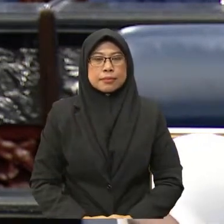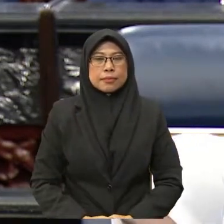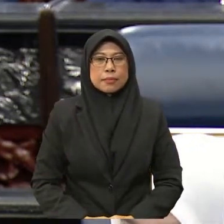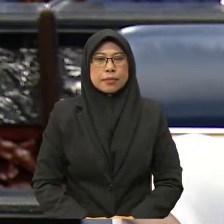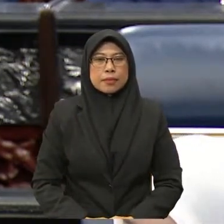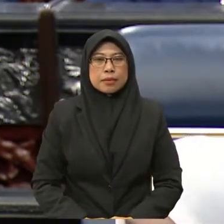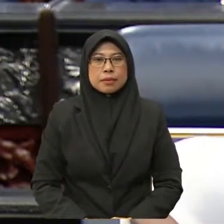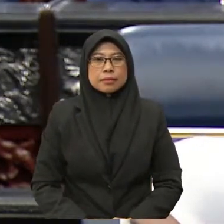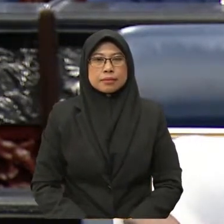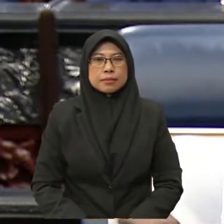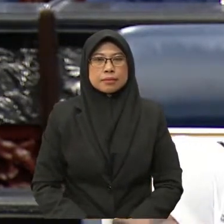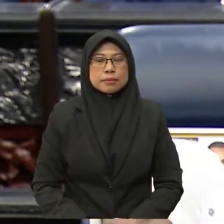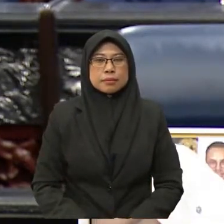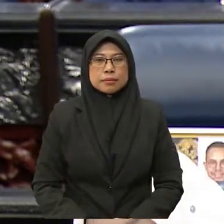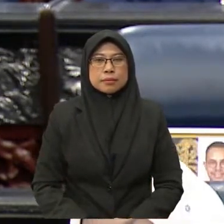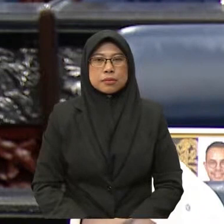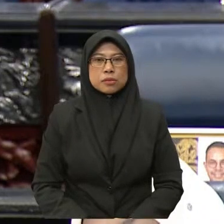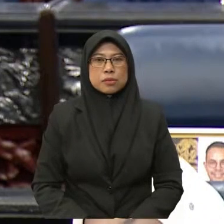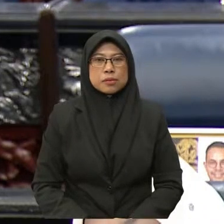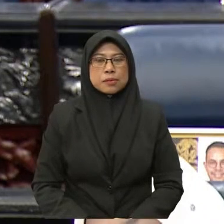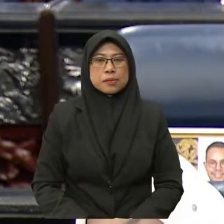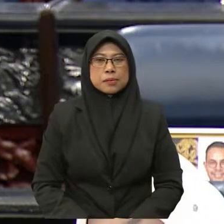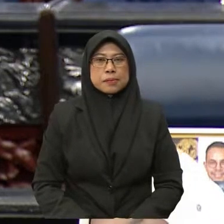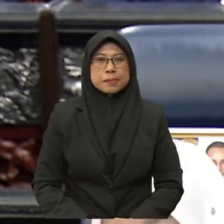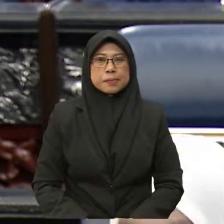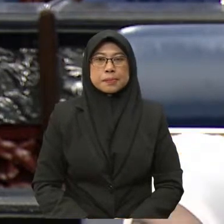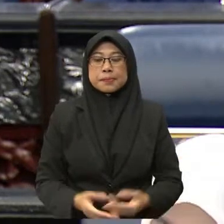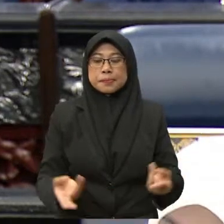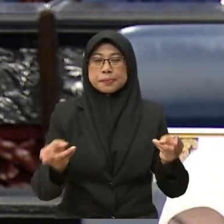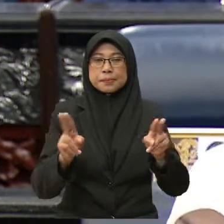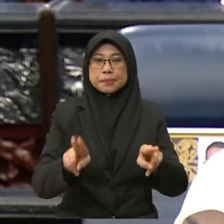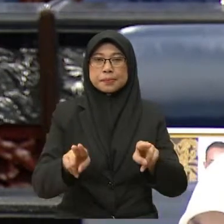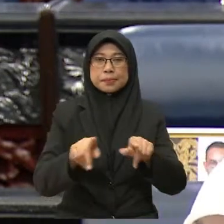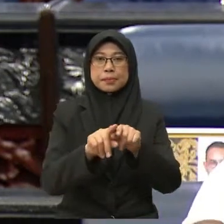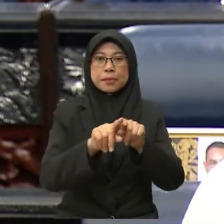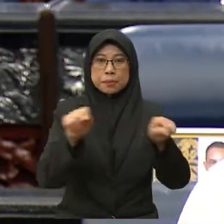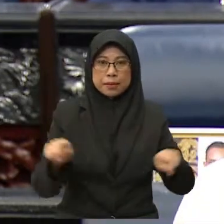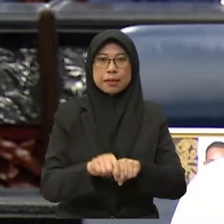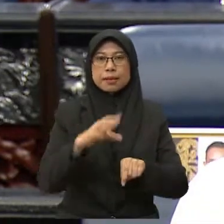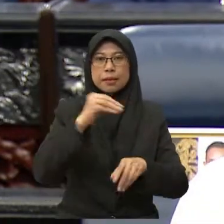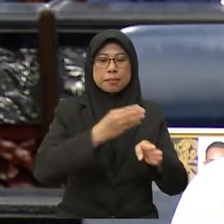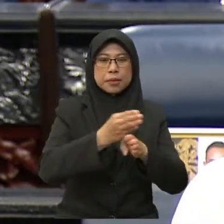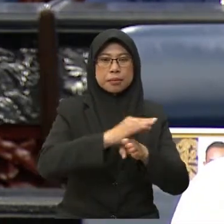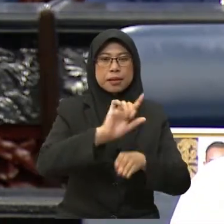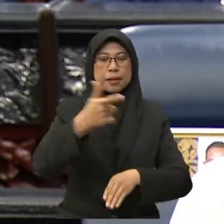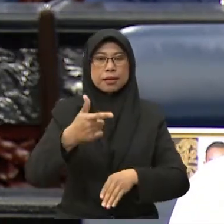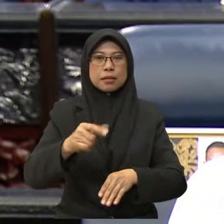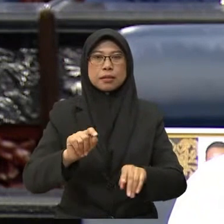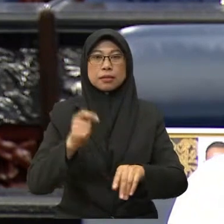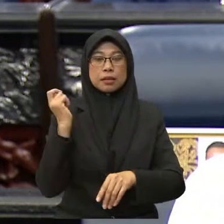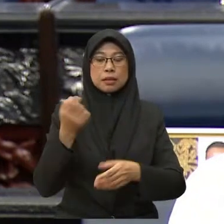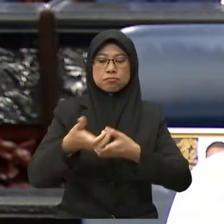Tentang limpahan kepada kontraktor tempatan dan juga bidang-bidang lain. Tadi pecahan ya